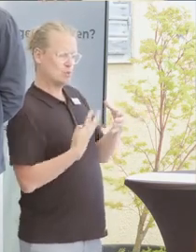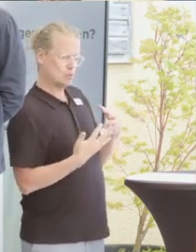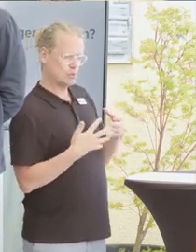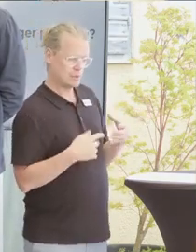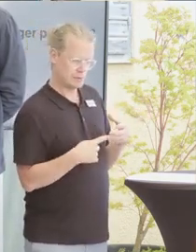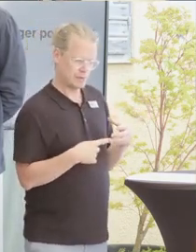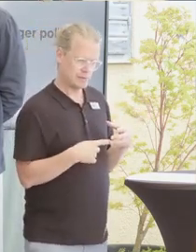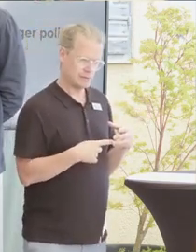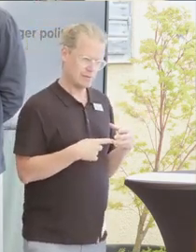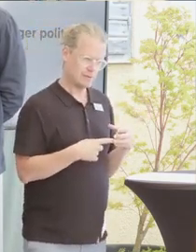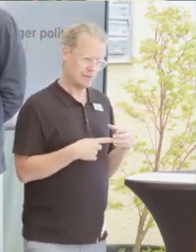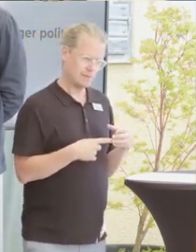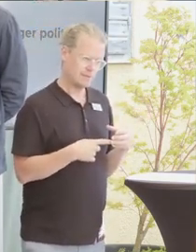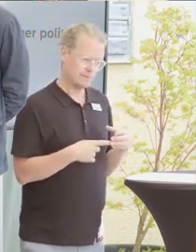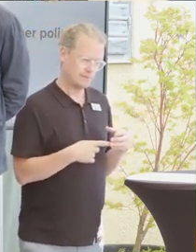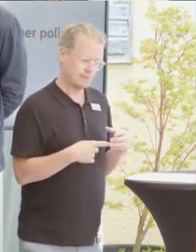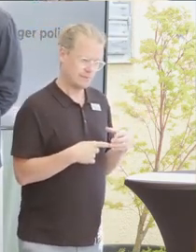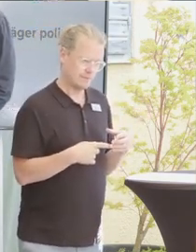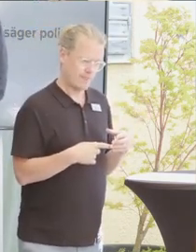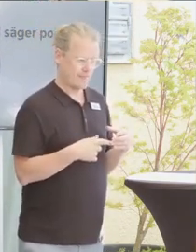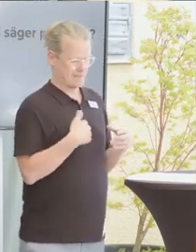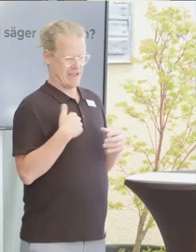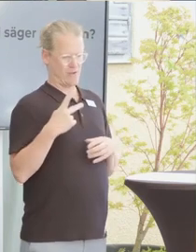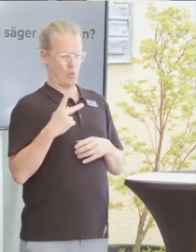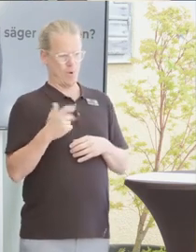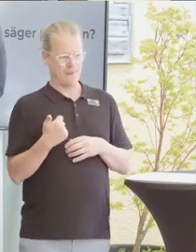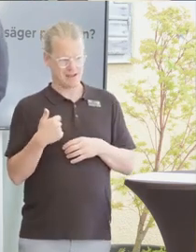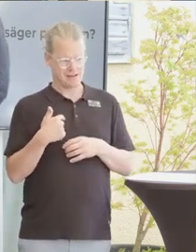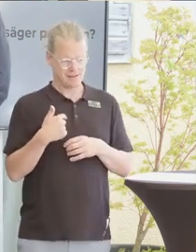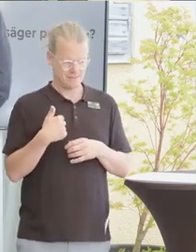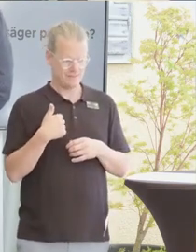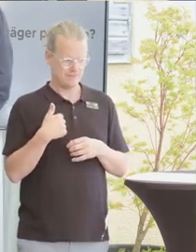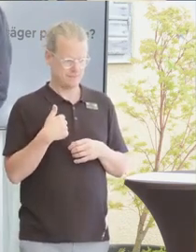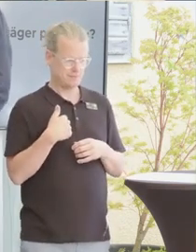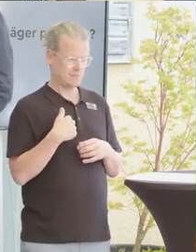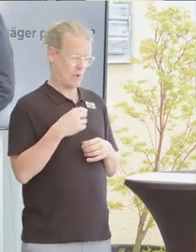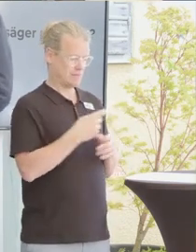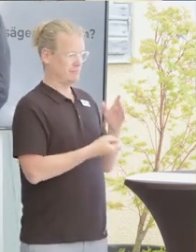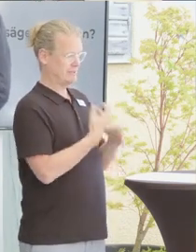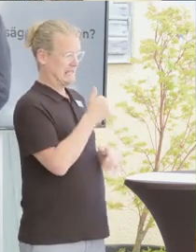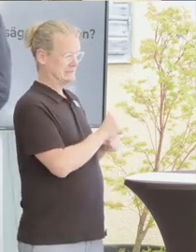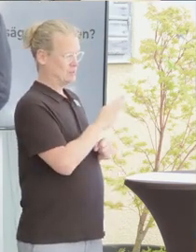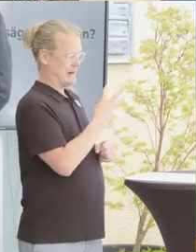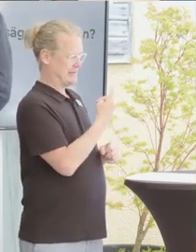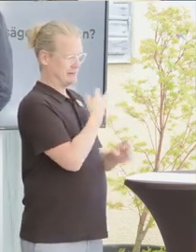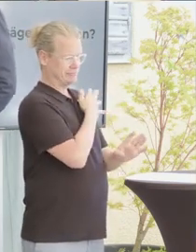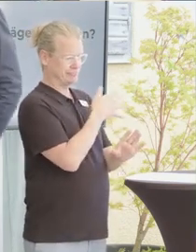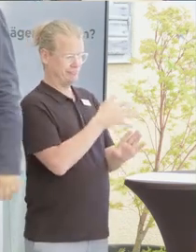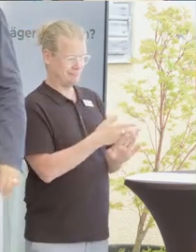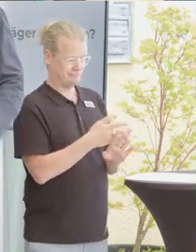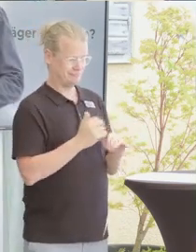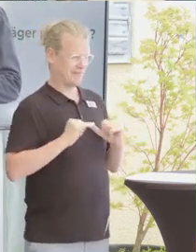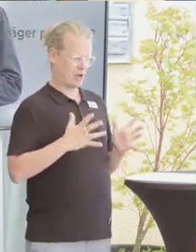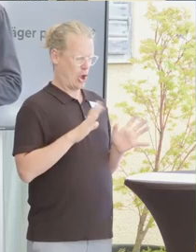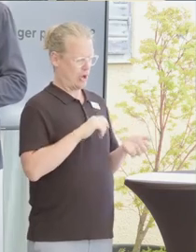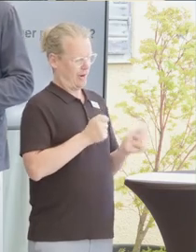har ju liksom ett dubbelt uppdrag. Vi ska bevara allt i alla olika former och format. Och det är klart att det här är ett väldigt resurskrävande område.